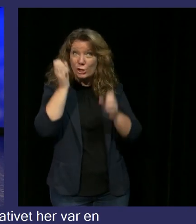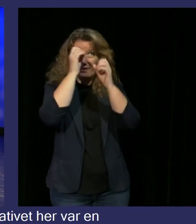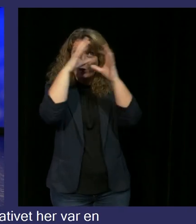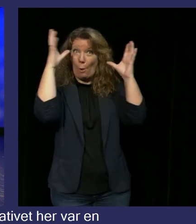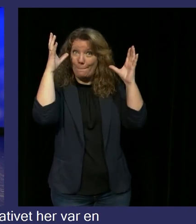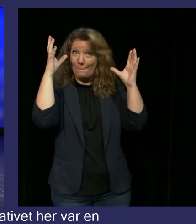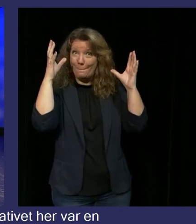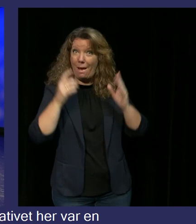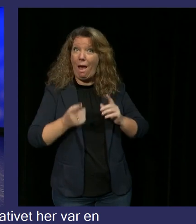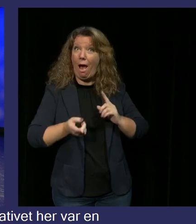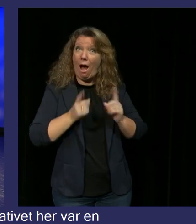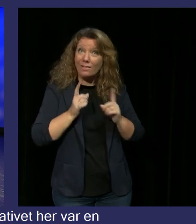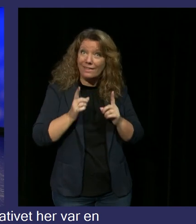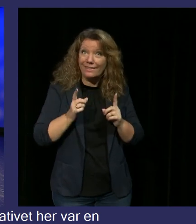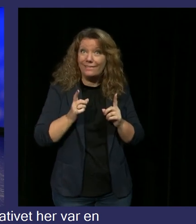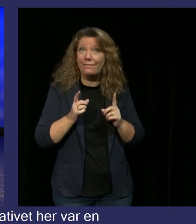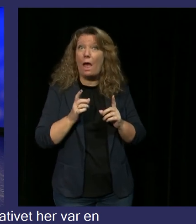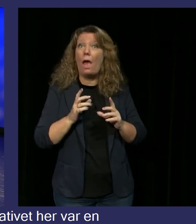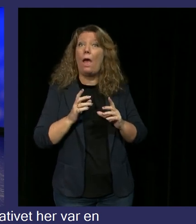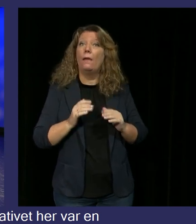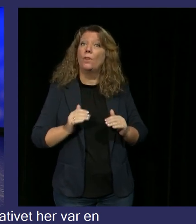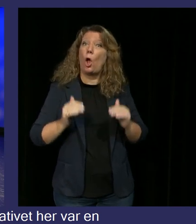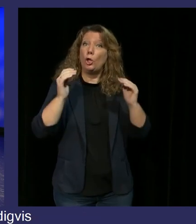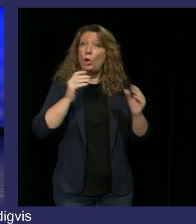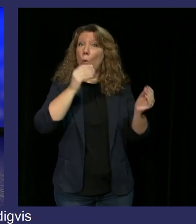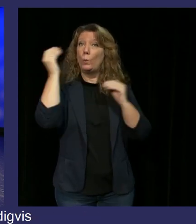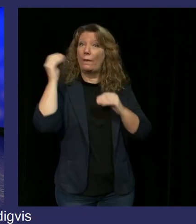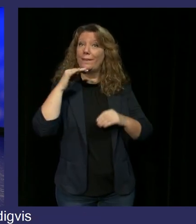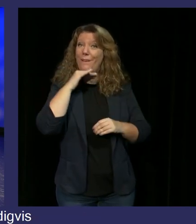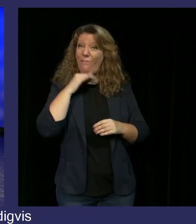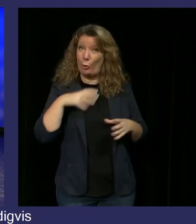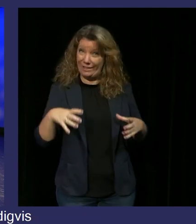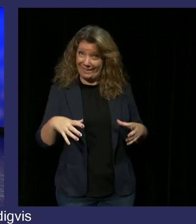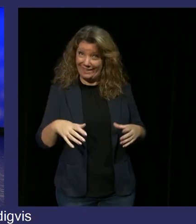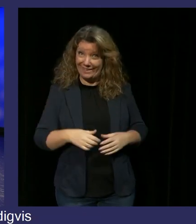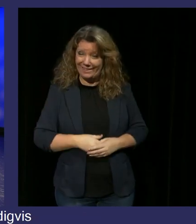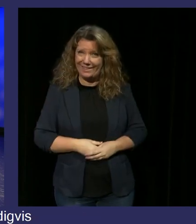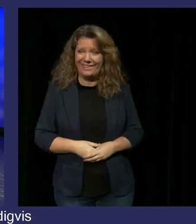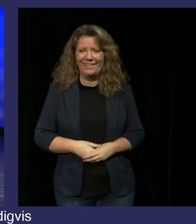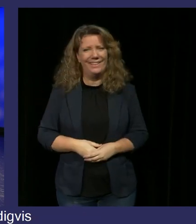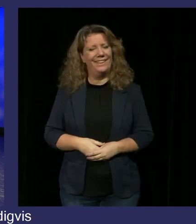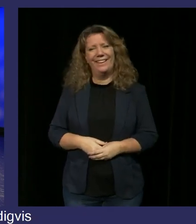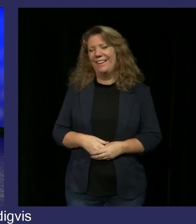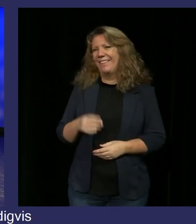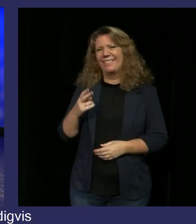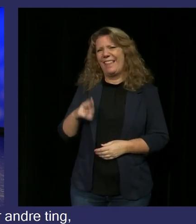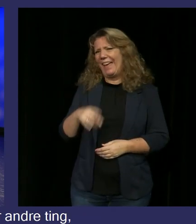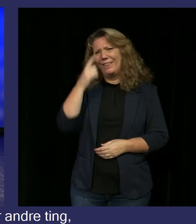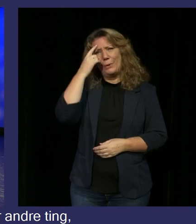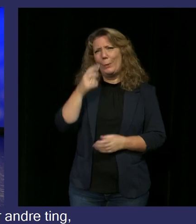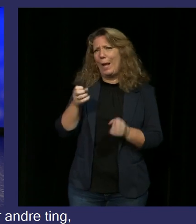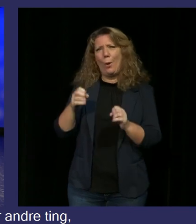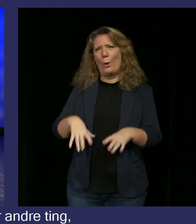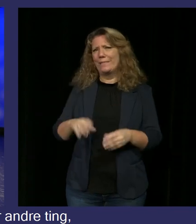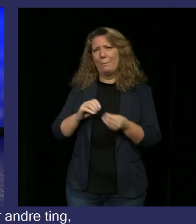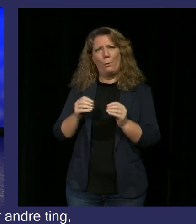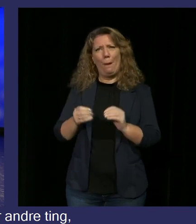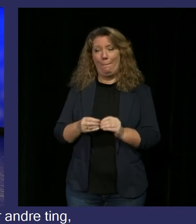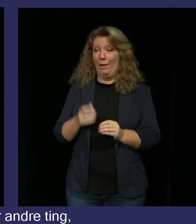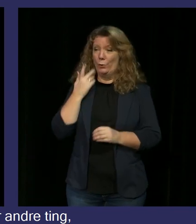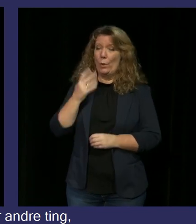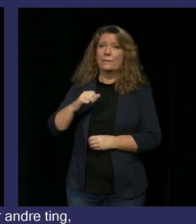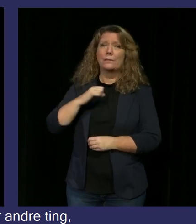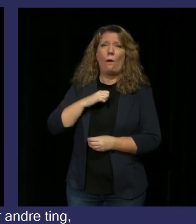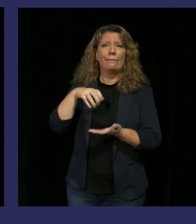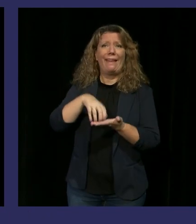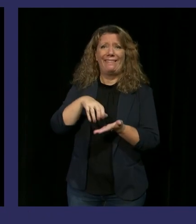alternativet her var en høyere, bedre utdannet befolkning nok, da, eller? Nei, jeg tror ikke det nødvendigvis har løst problemet. Altså, når vi får brev fra skatteetaten eller andre